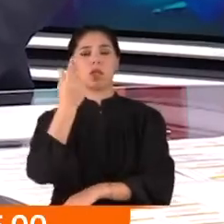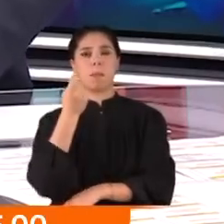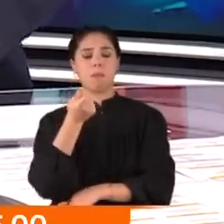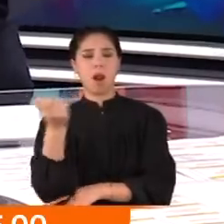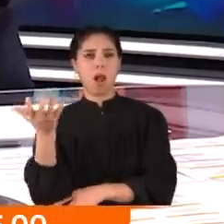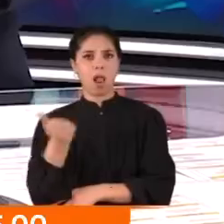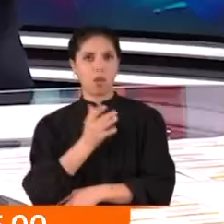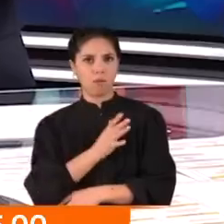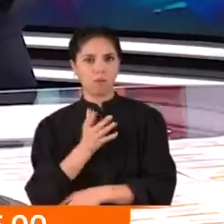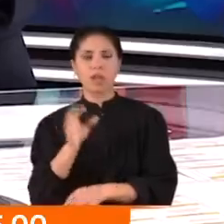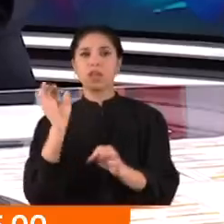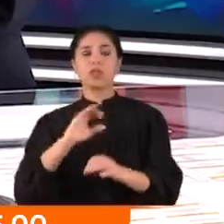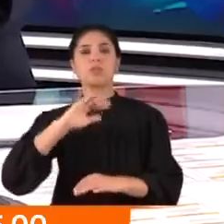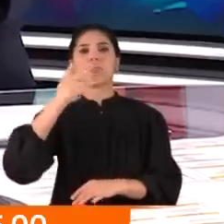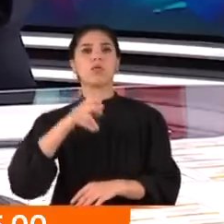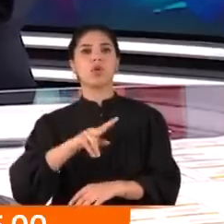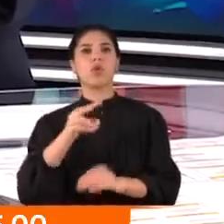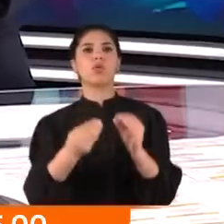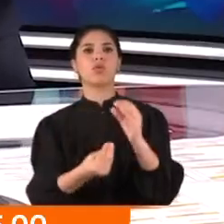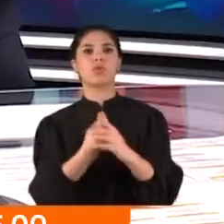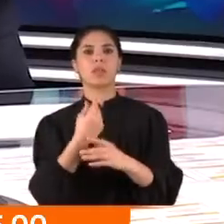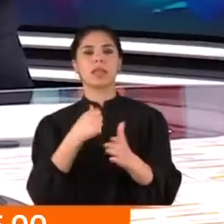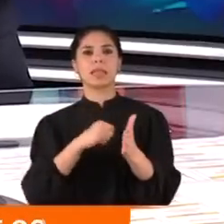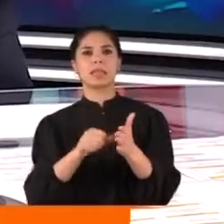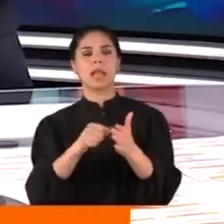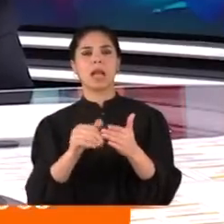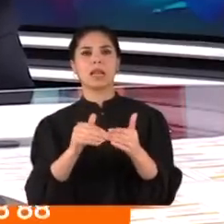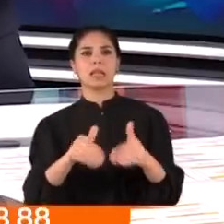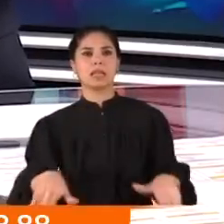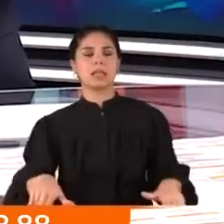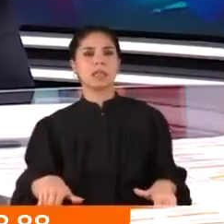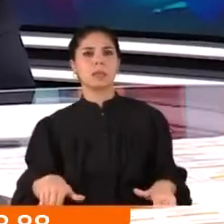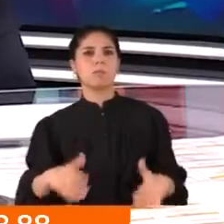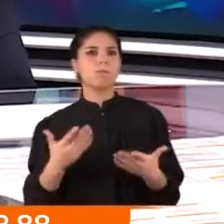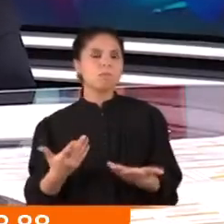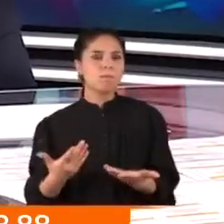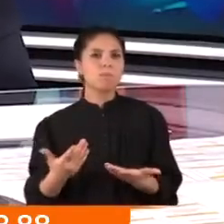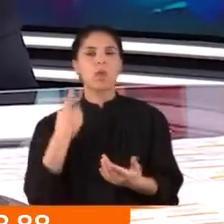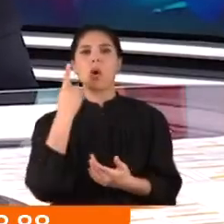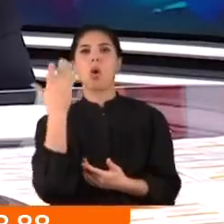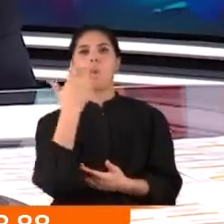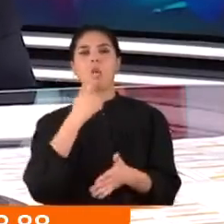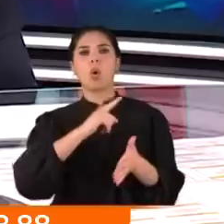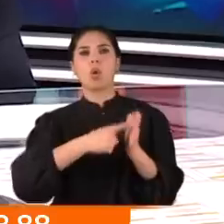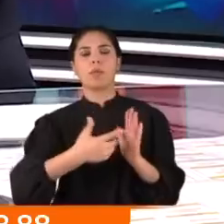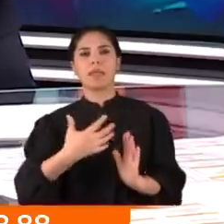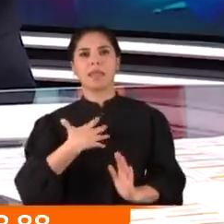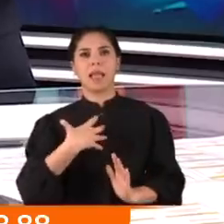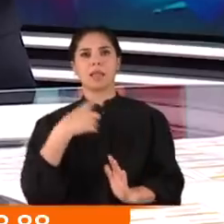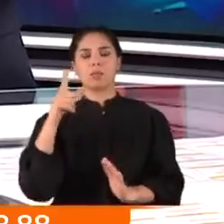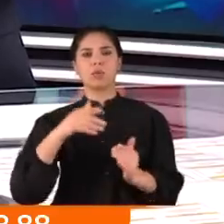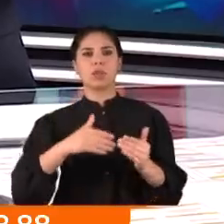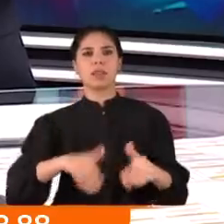var. Şimdi bir alternatif daha çıktı ortaya. Tarih sınırı alternatifi. Bakın okul yönetimleri kendi getirdikleri